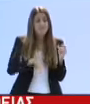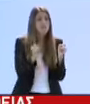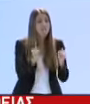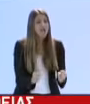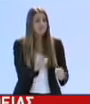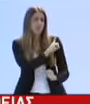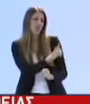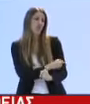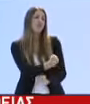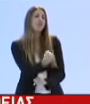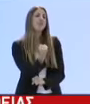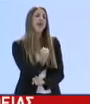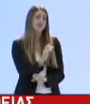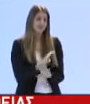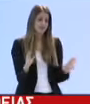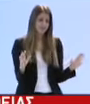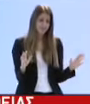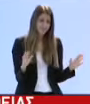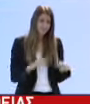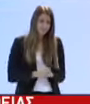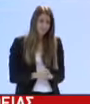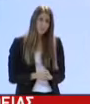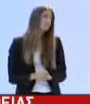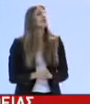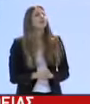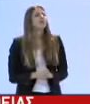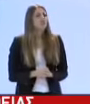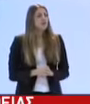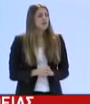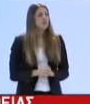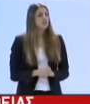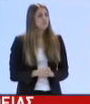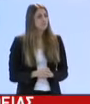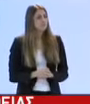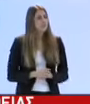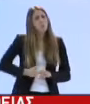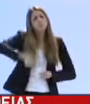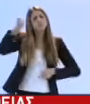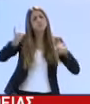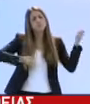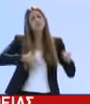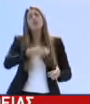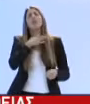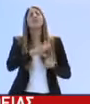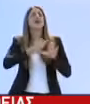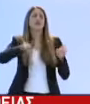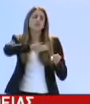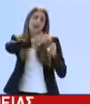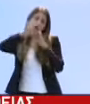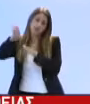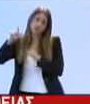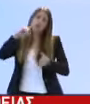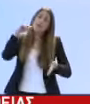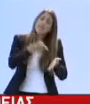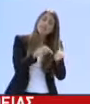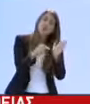θεμέλια, αποκρούοντας τον άκρατο καταναλωτισμό και δίνοντας μεγαλύτερη έμφαση όχι τόσο